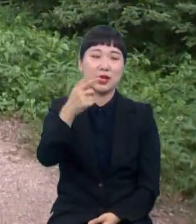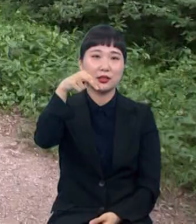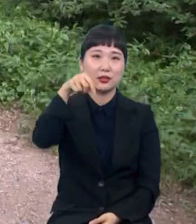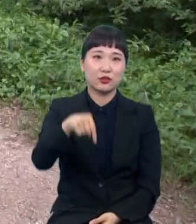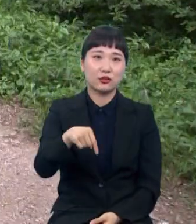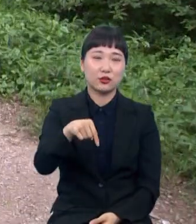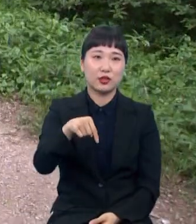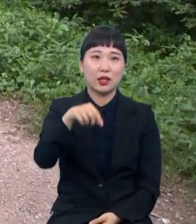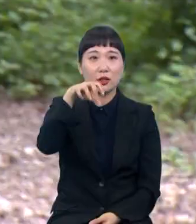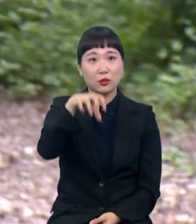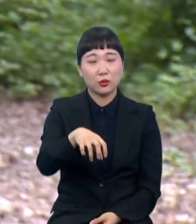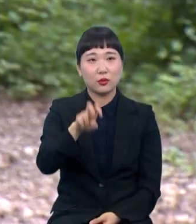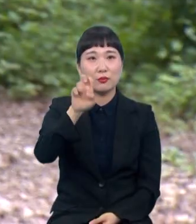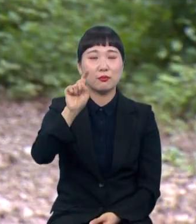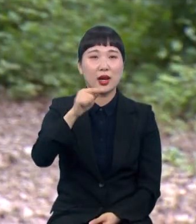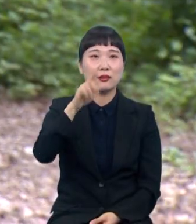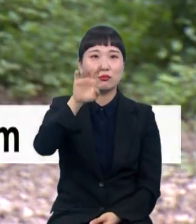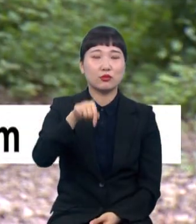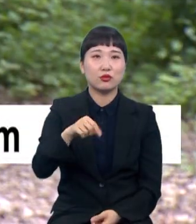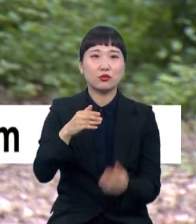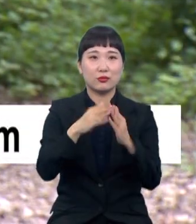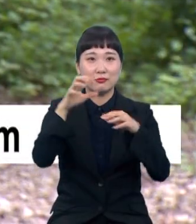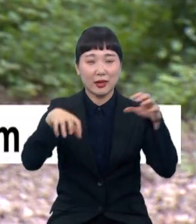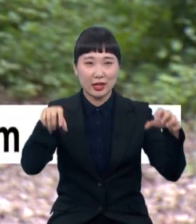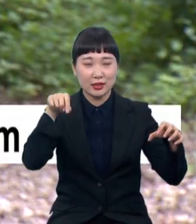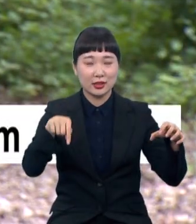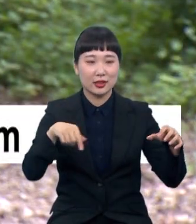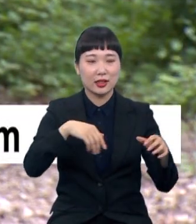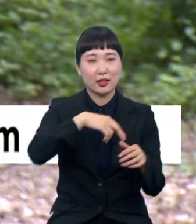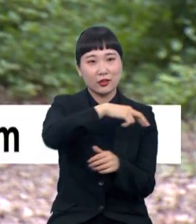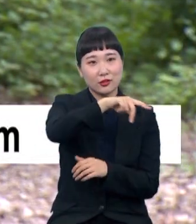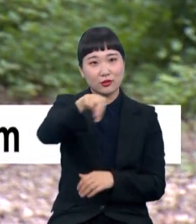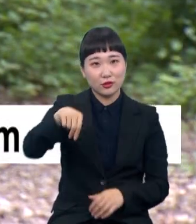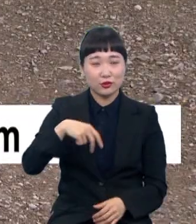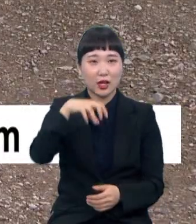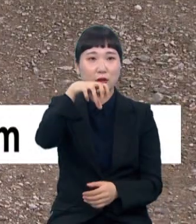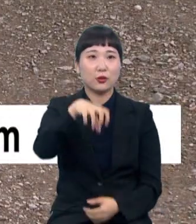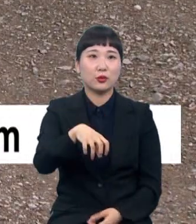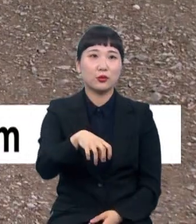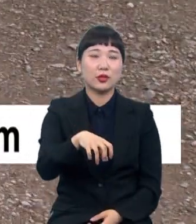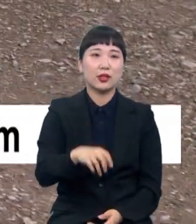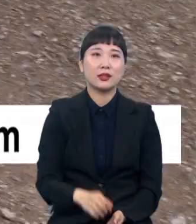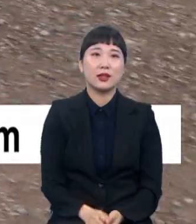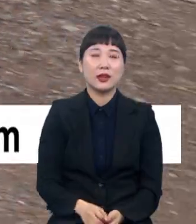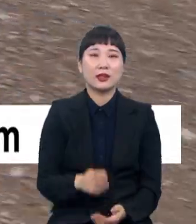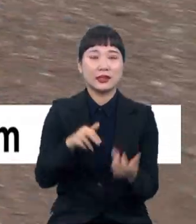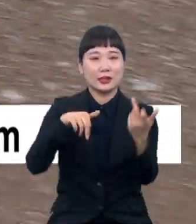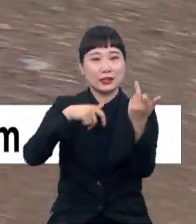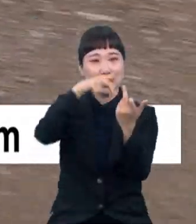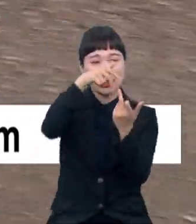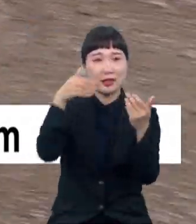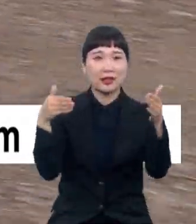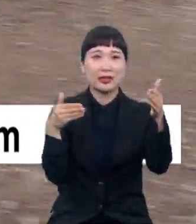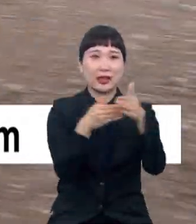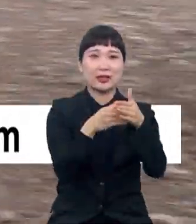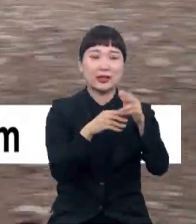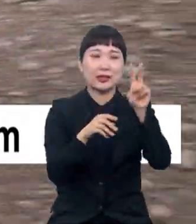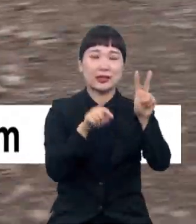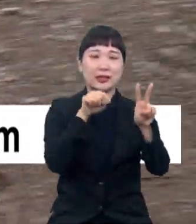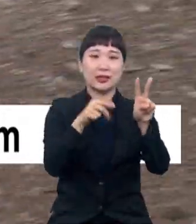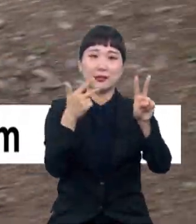만부마을 둘레길입니다. 둘레길 입구부터 만수산 정상까지 해발 200m 높이에 총